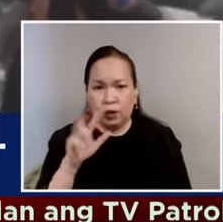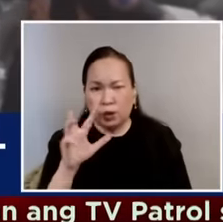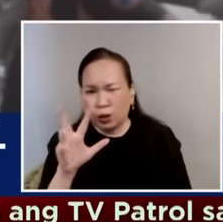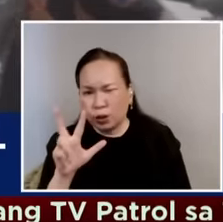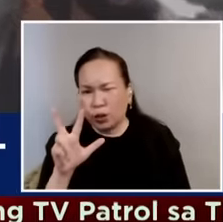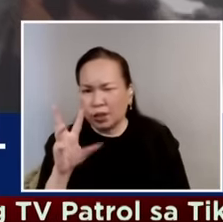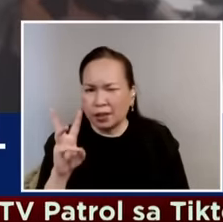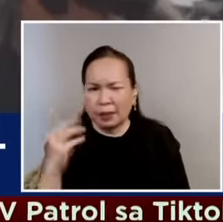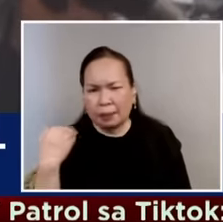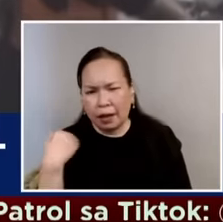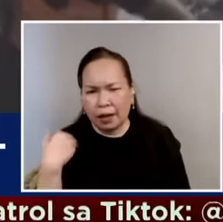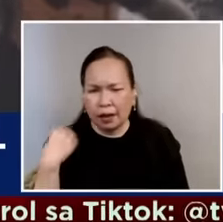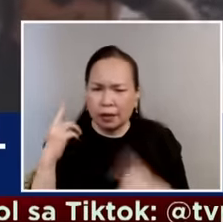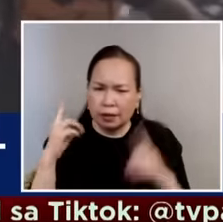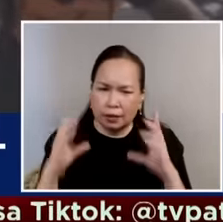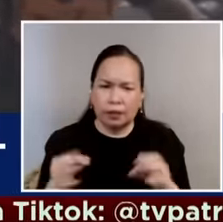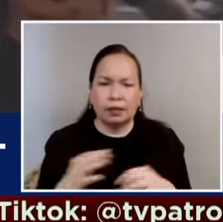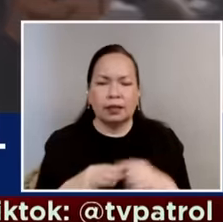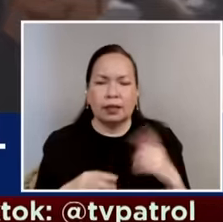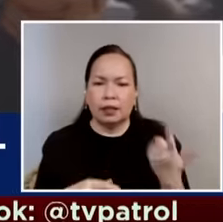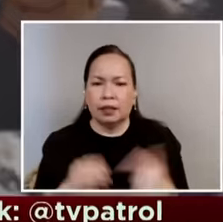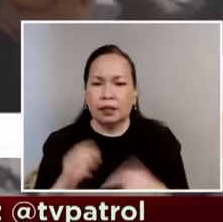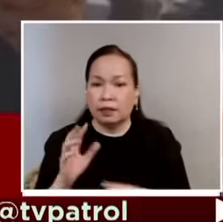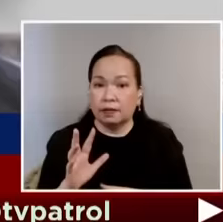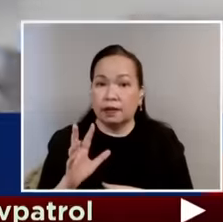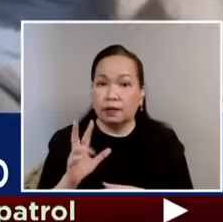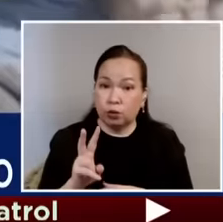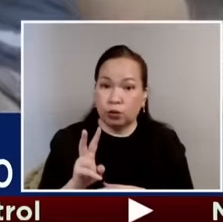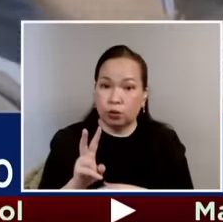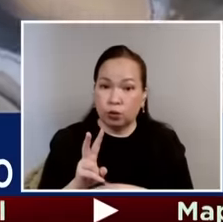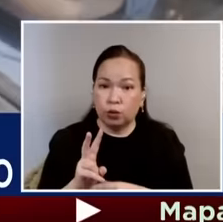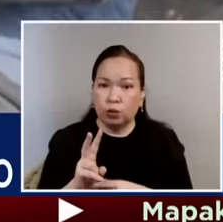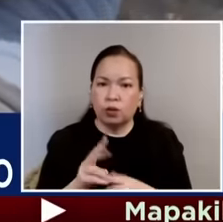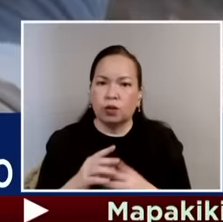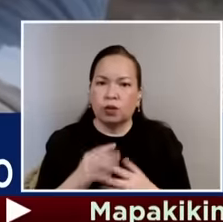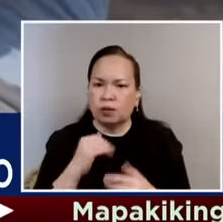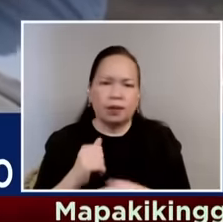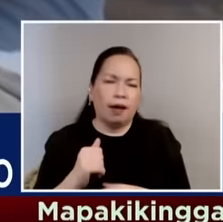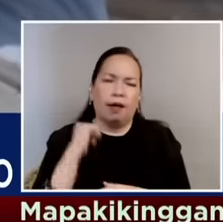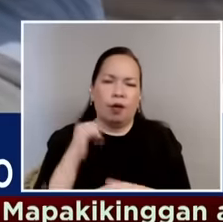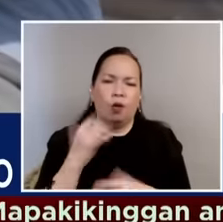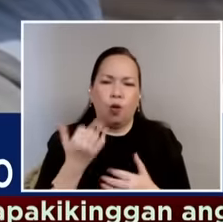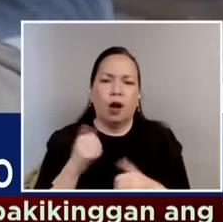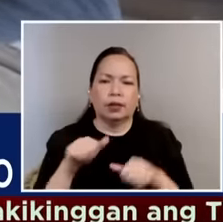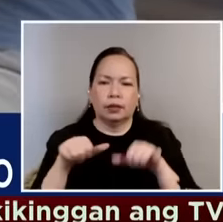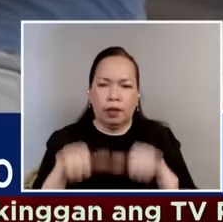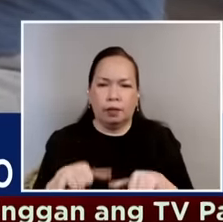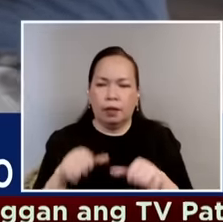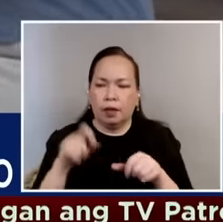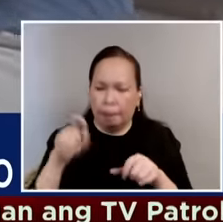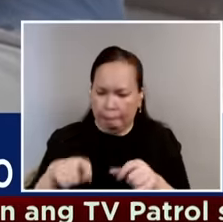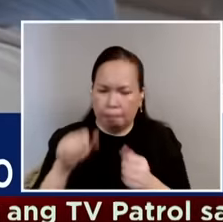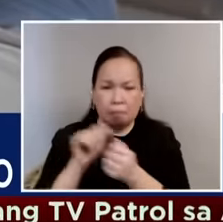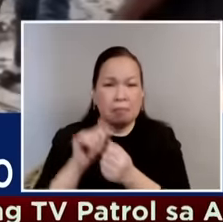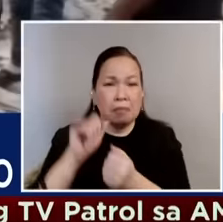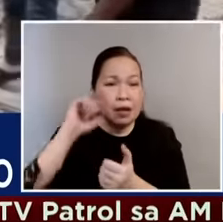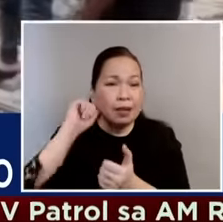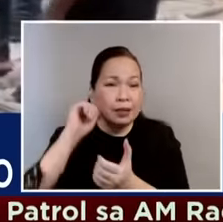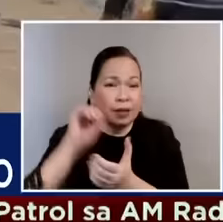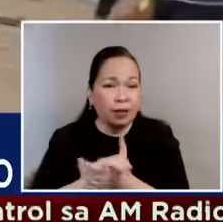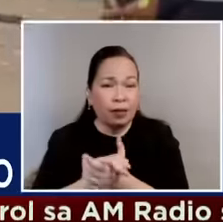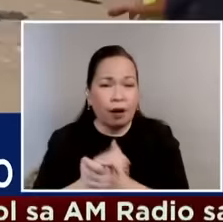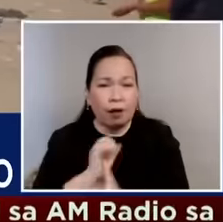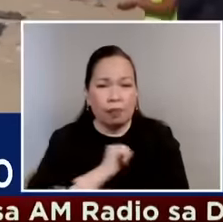at kinukumbinsi ng embahada, habang 52 ang tumatangging umalis kung hindi makakasama ang mga asawang